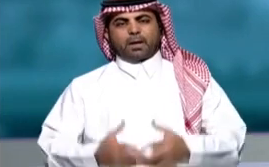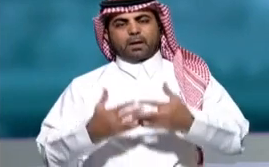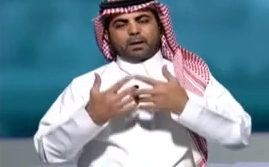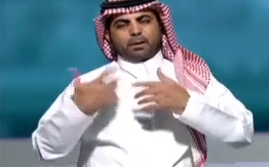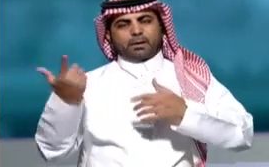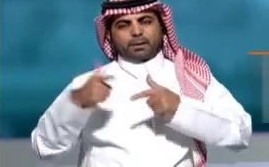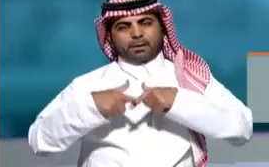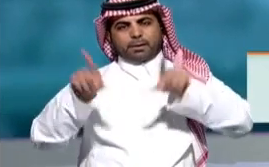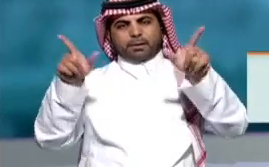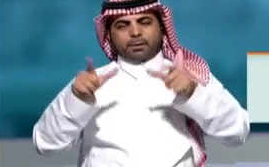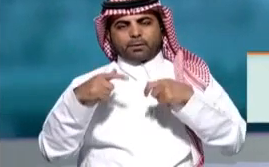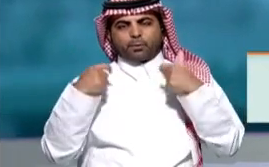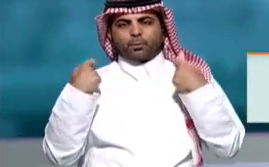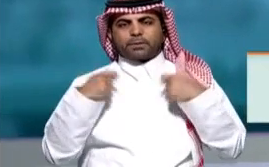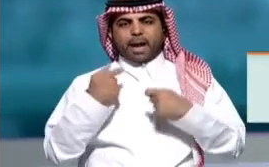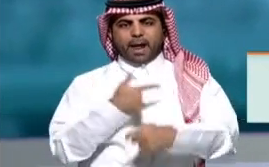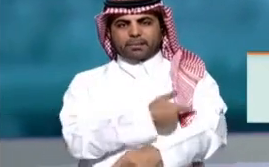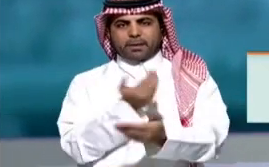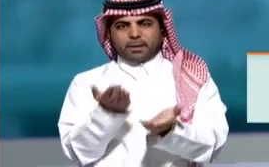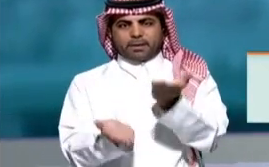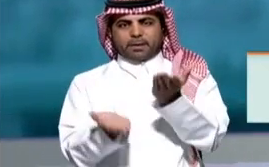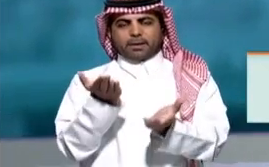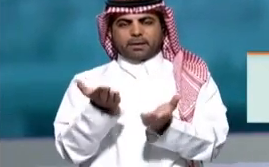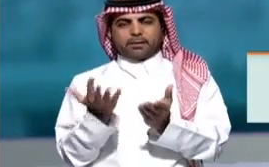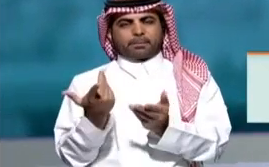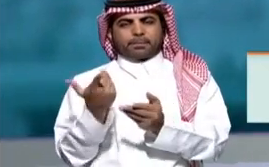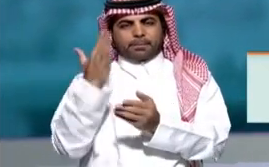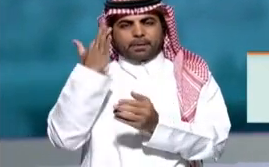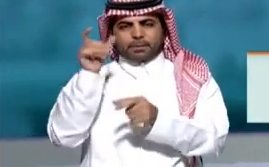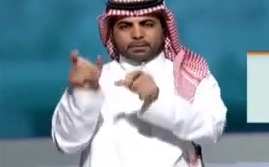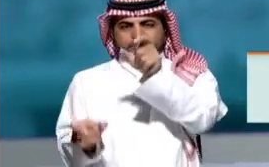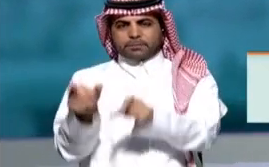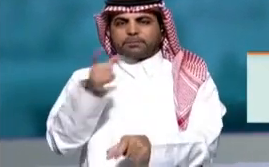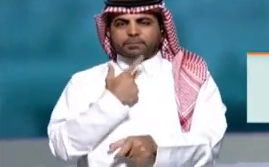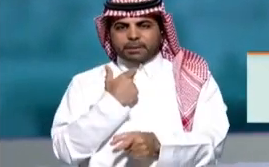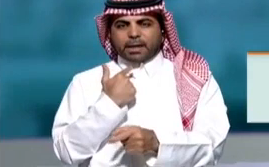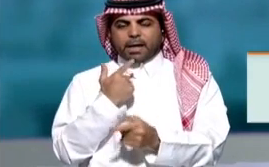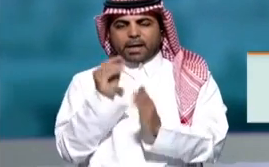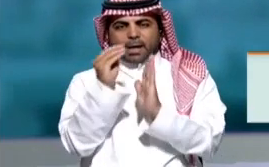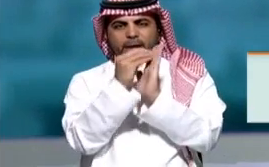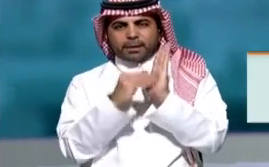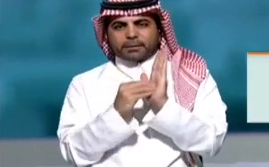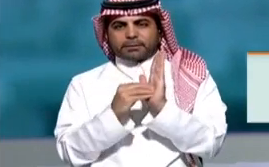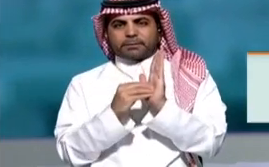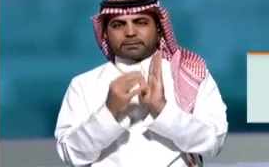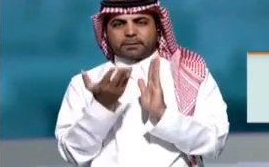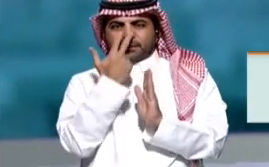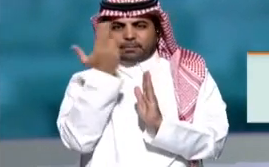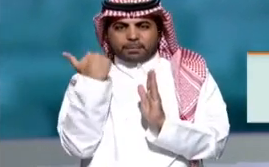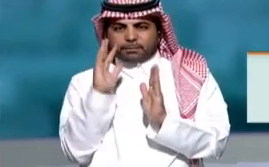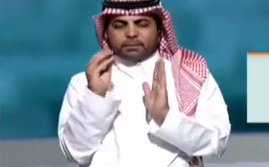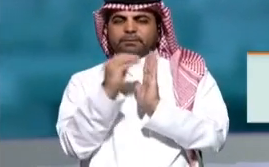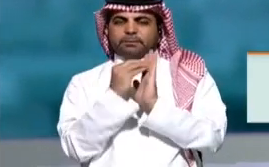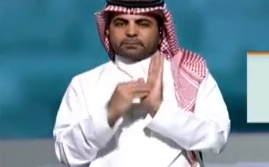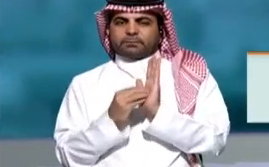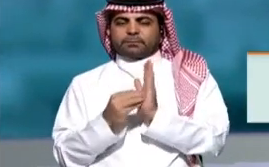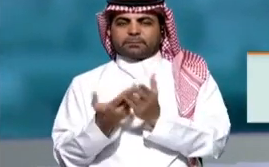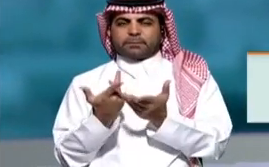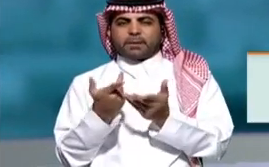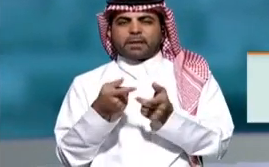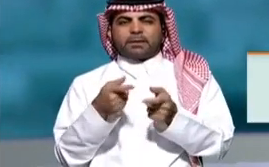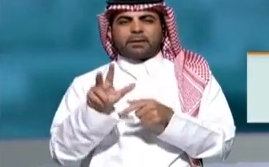أطلقت وزارة العدل خدمة جديدة تتيح للمستفيدين تقديم أي طلب غير مدرج سابقا على قائمة